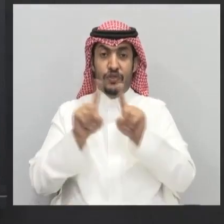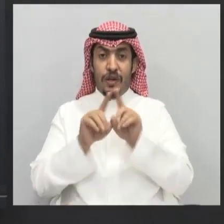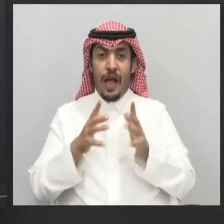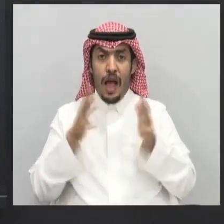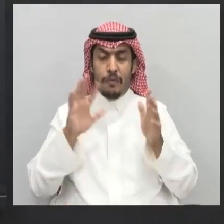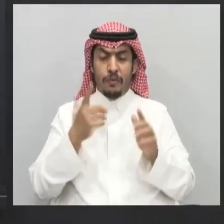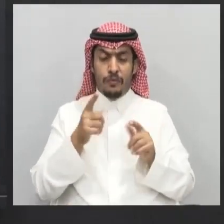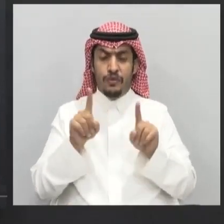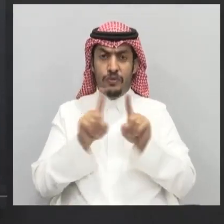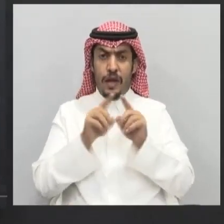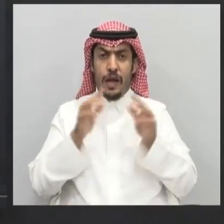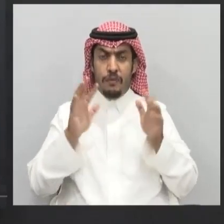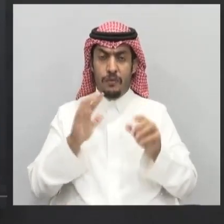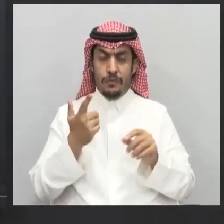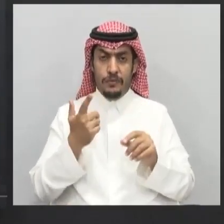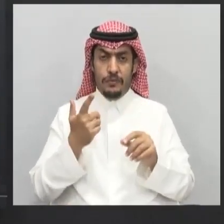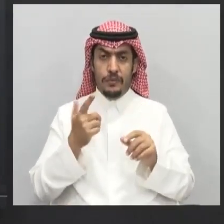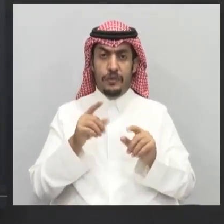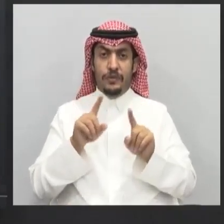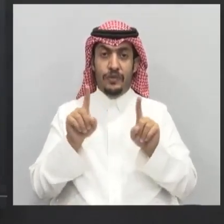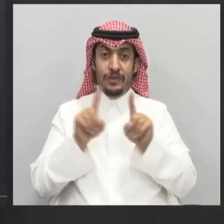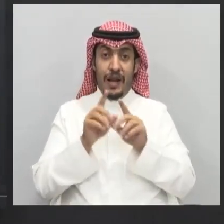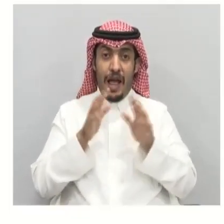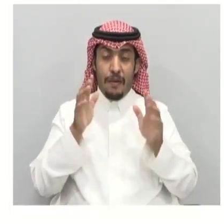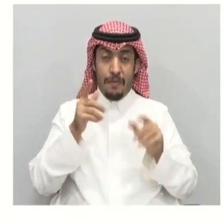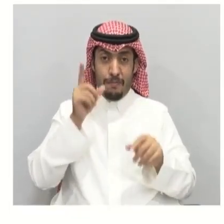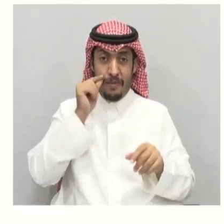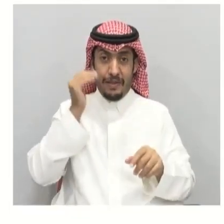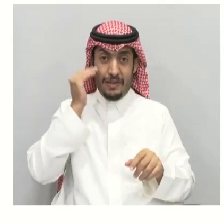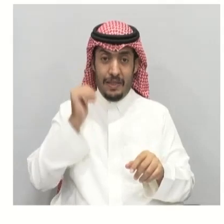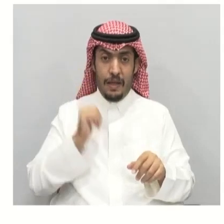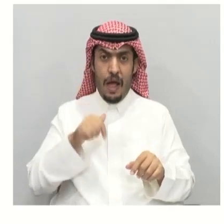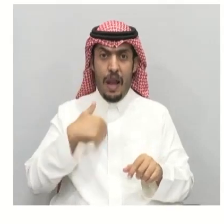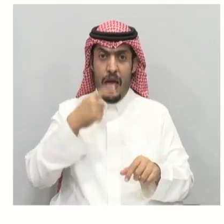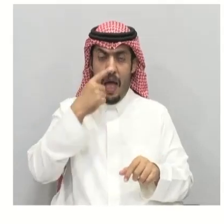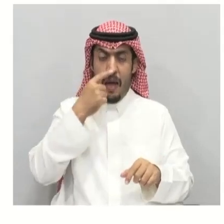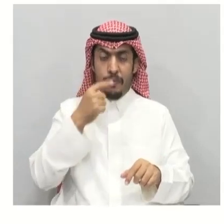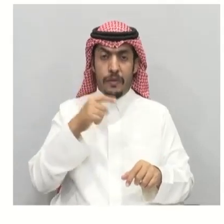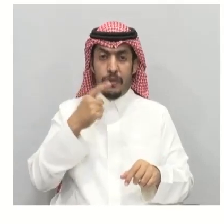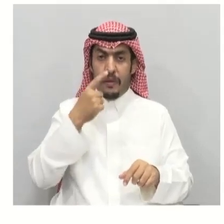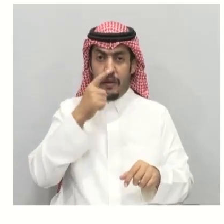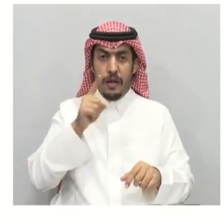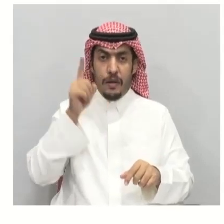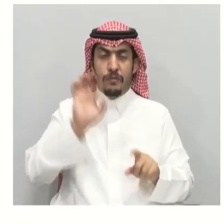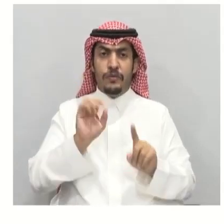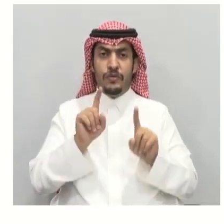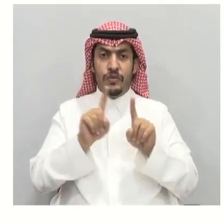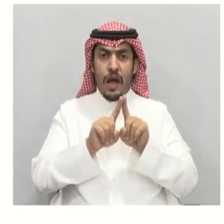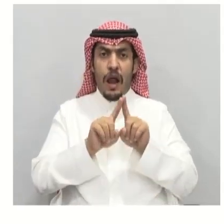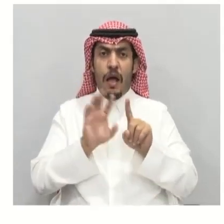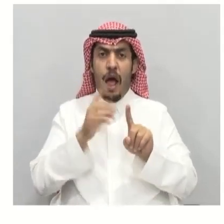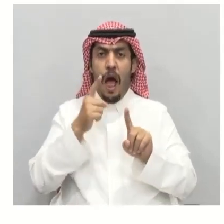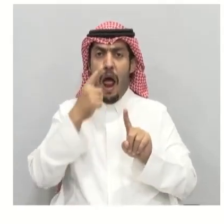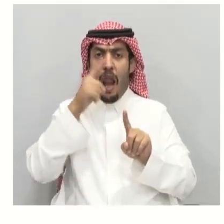ما هو الشرك الاكبر الشرك الاكبر اخواني واخواتي هو ان يجعل العبد لله شريكا في